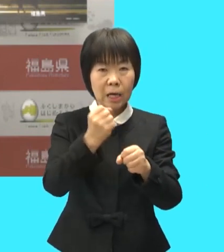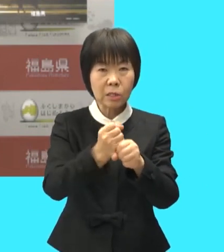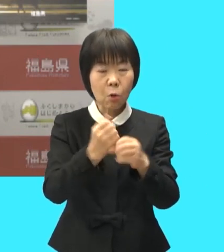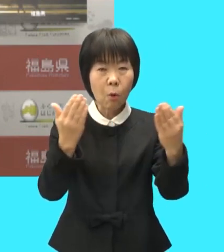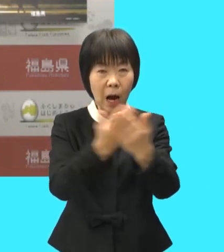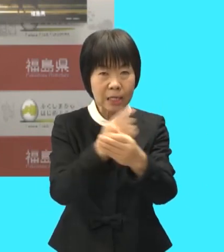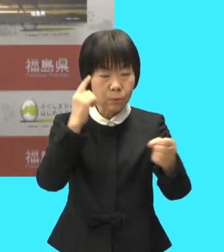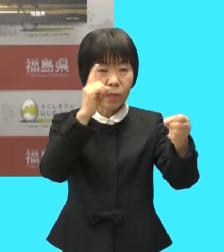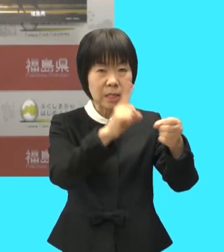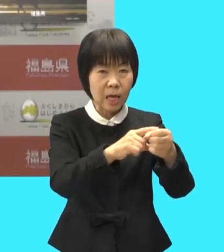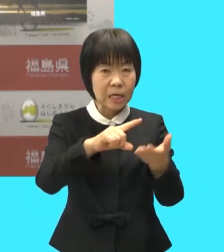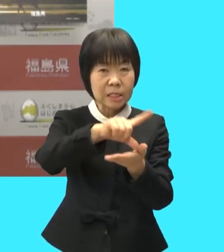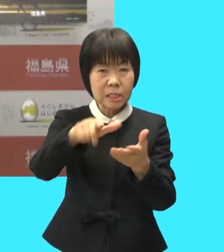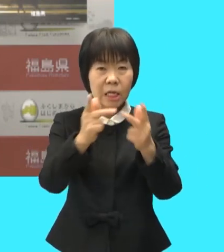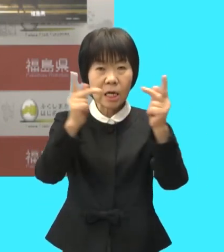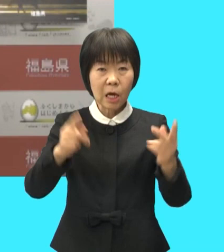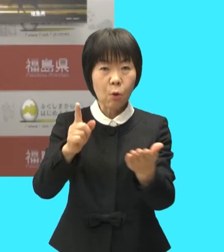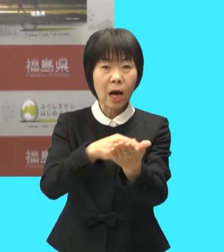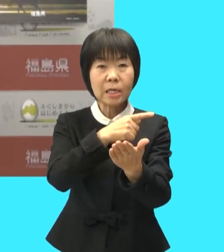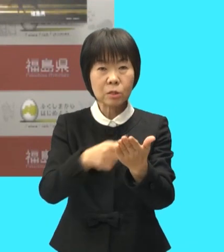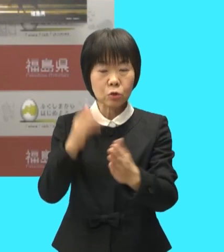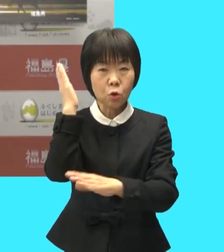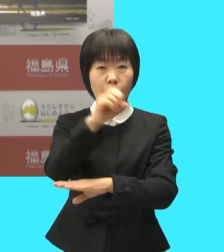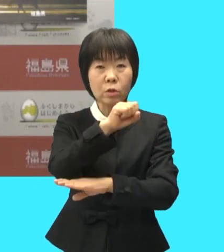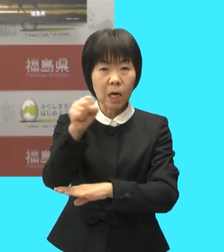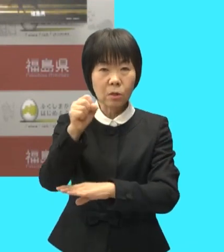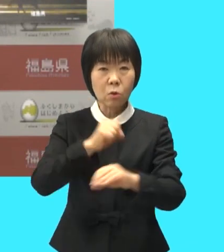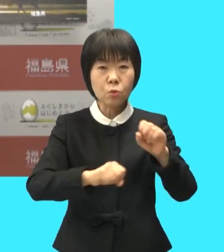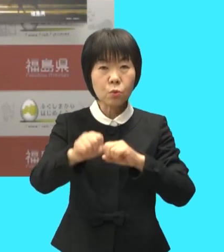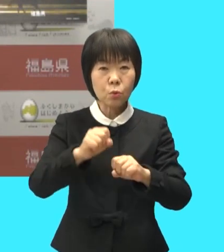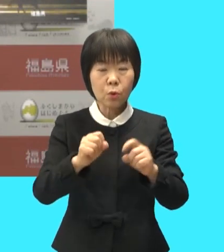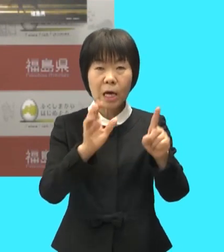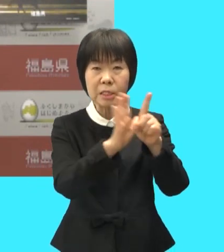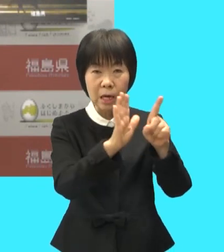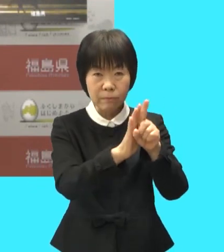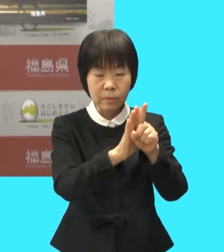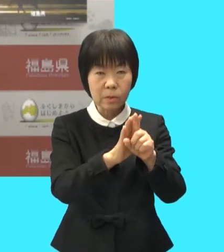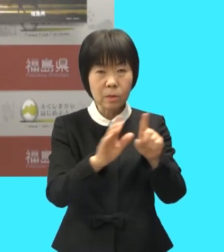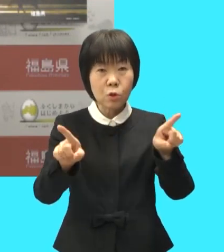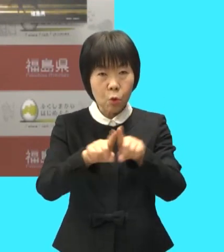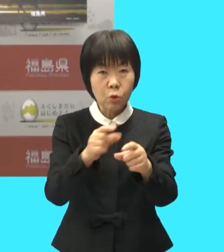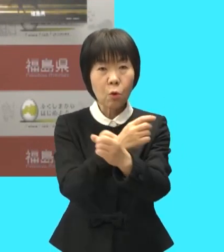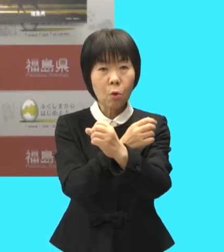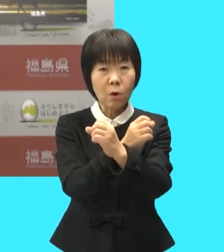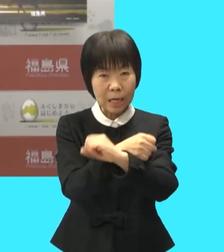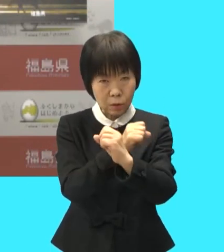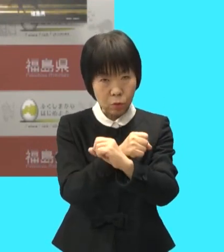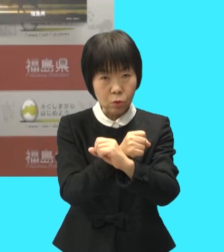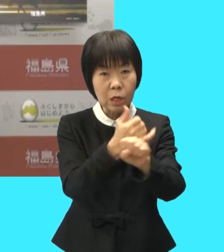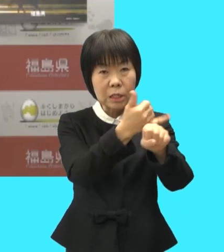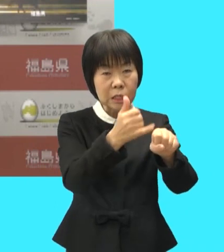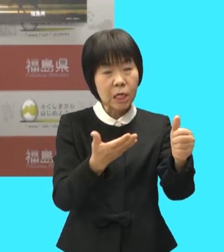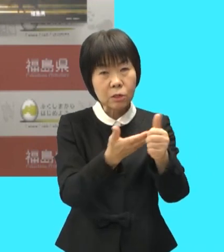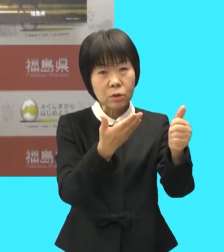向け、地域課題を解決する講座の運営支援や共同研究、人材育成など